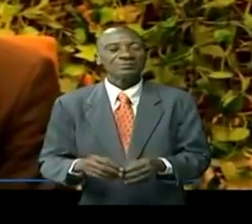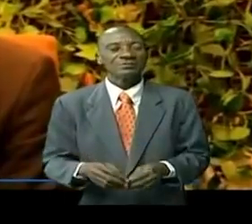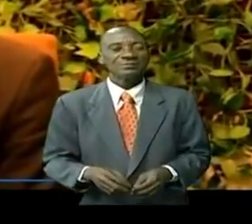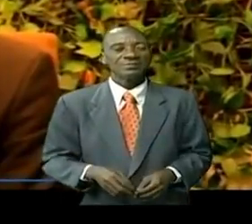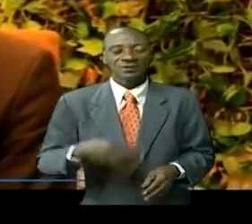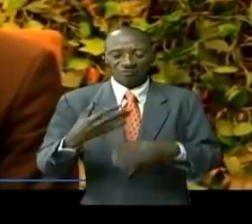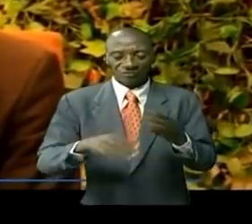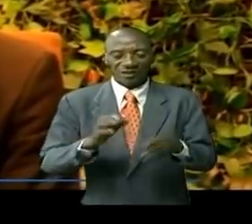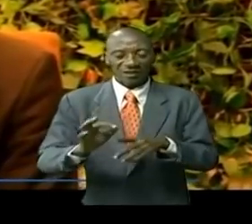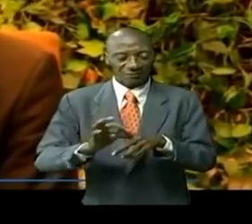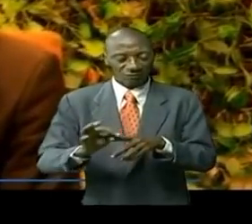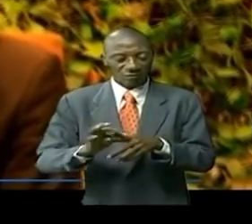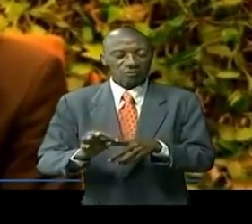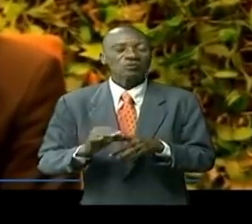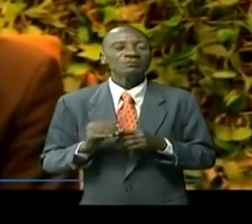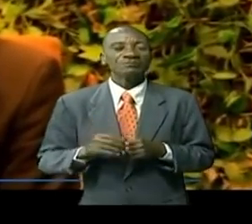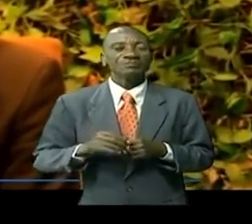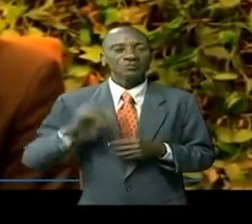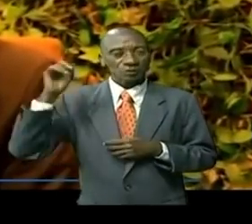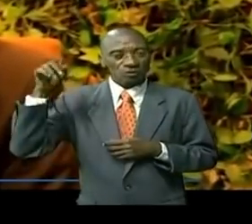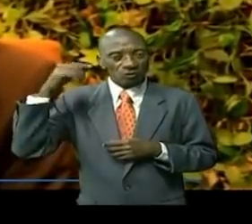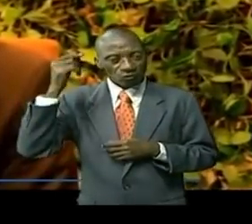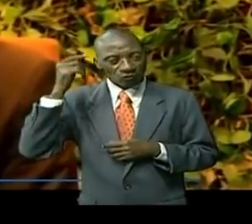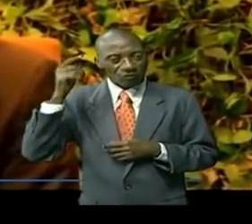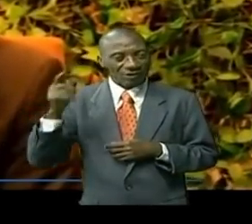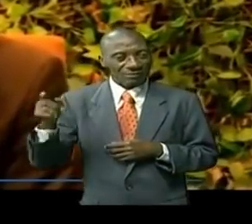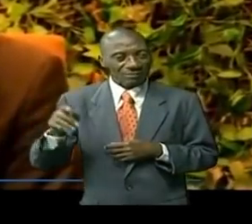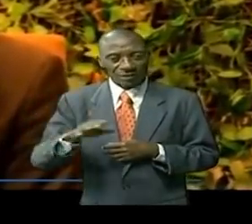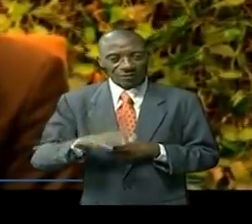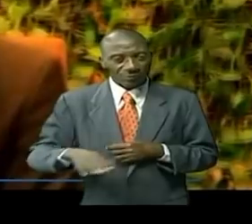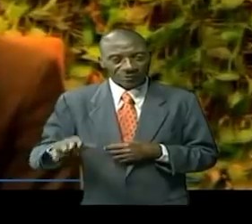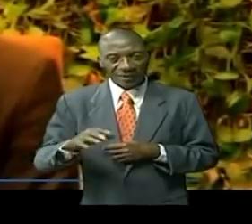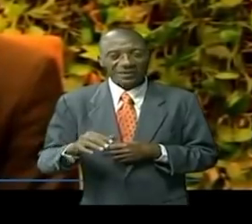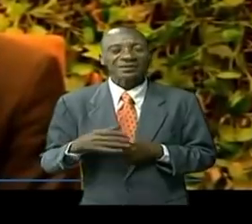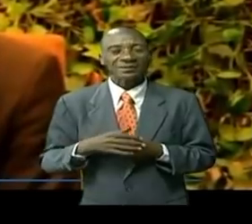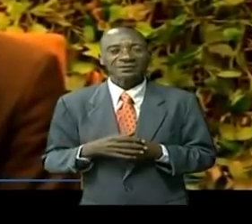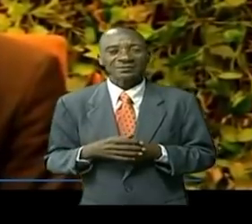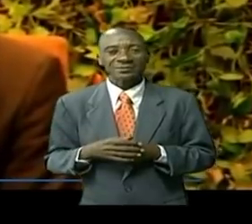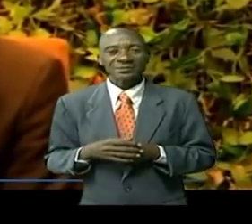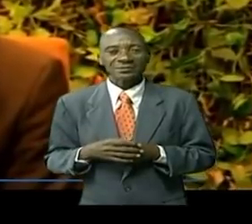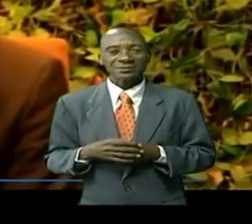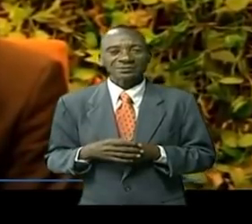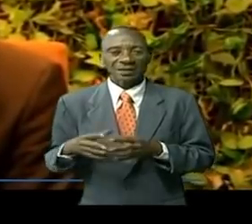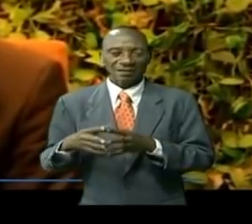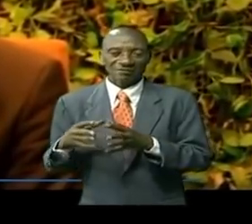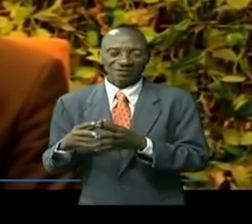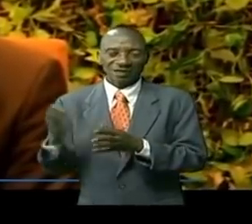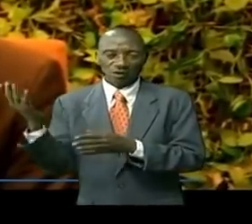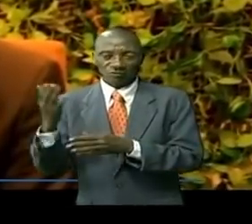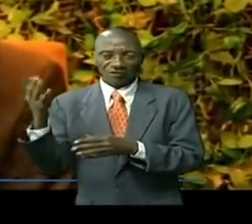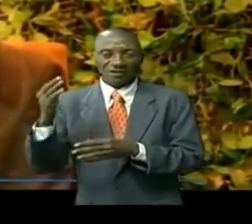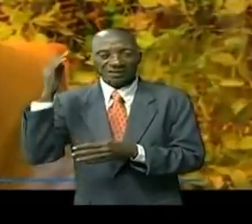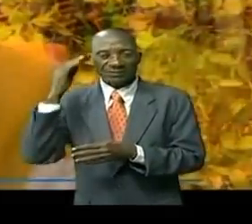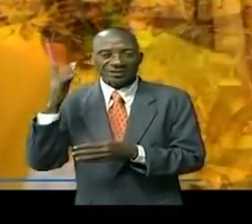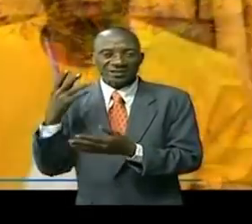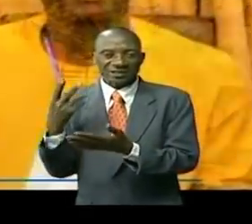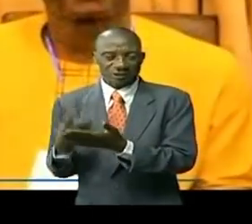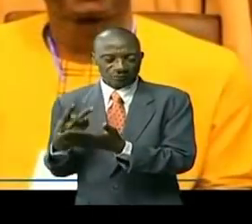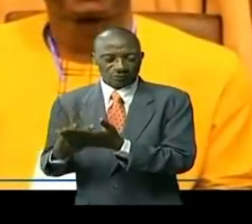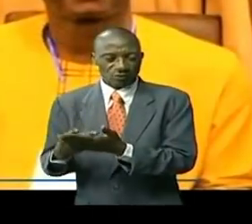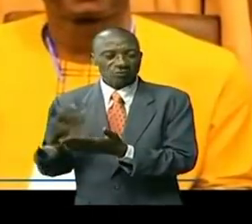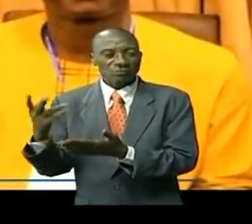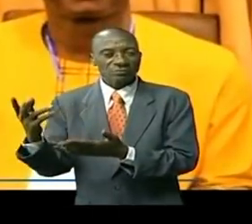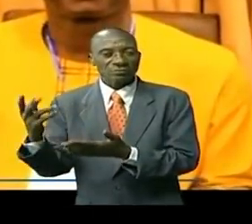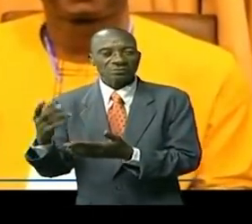le gouvernement de la République saisira la conférence des ministres du sport et de la jeunesse de